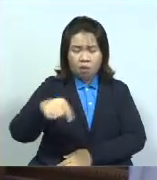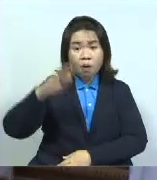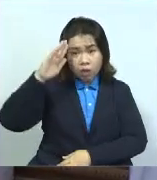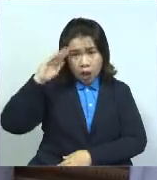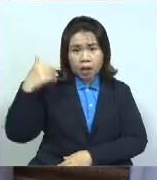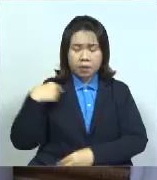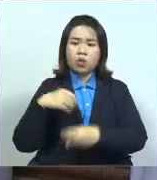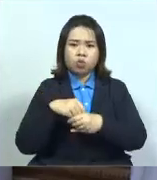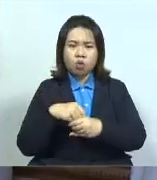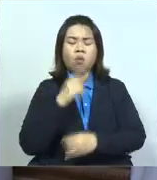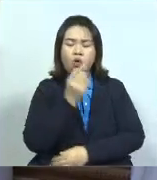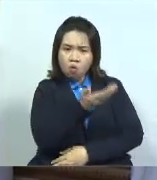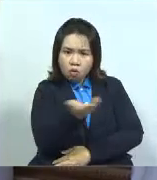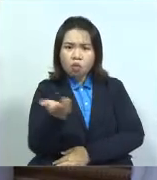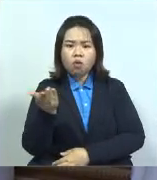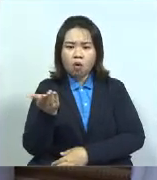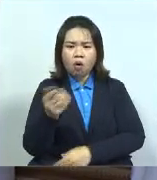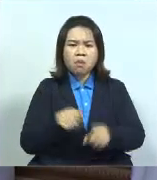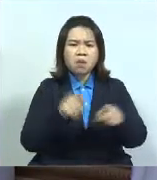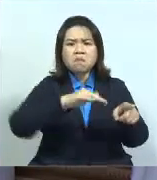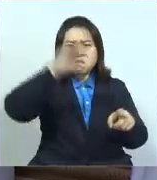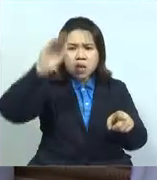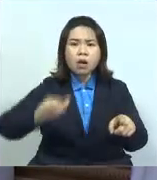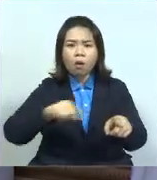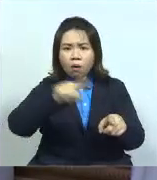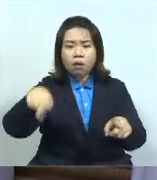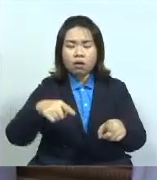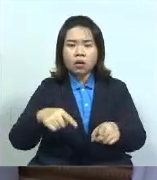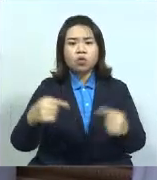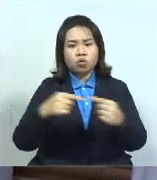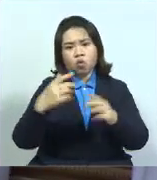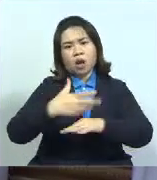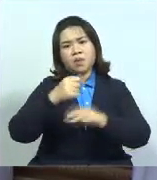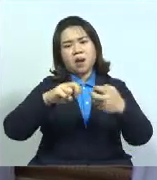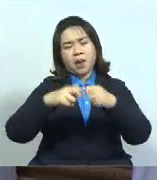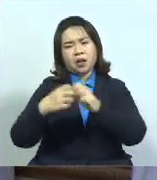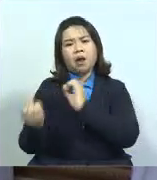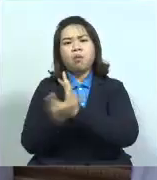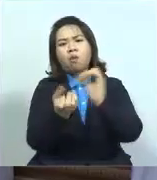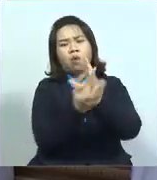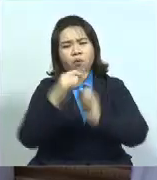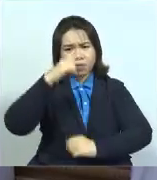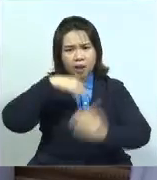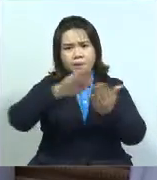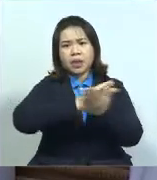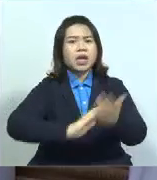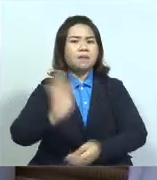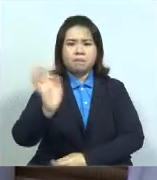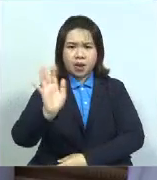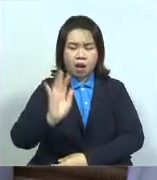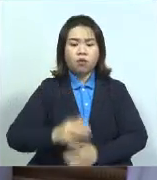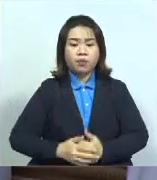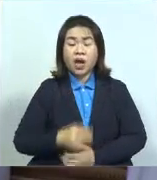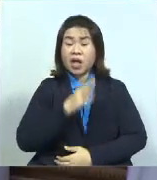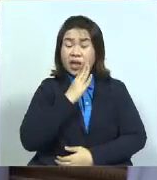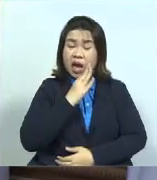ยนะก็ขอร้องกันแล้วกันนะเคยเป็นพี่เป็นน้องกันมาอย่าให้การเมืองมาทำให้ประเทศชาติเนี่ยมันปั่นป่วนไปทั้งหมดนะถ้